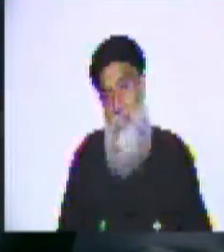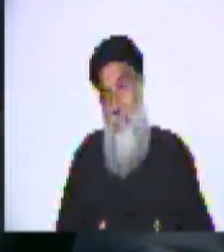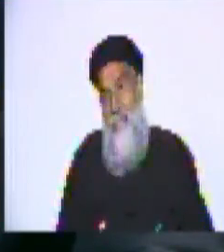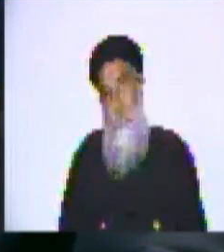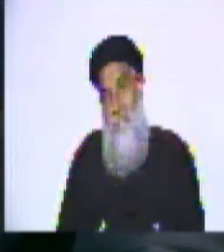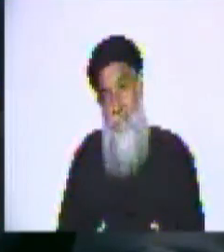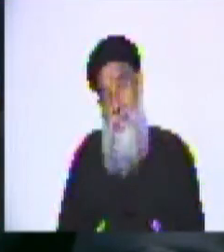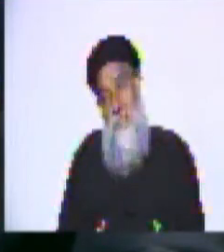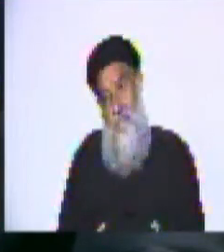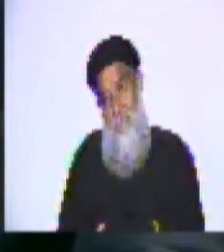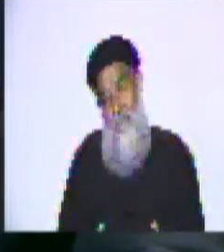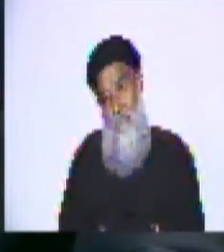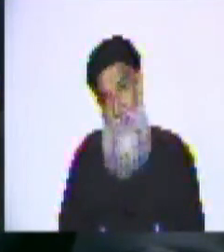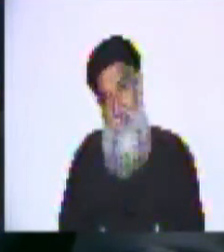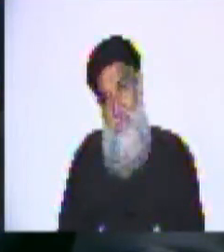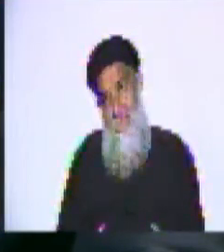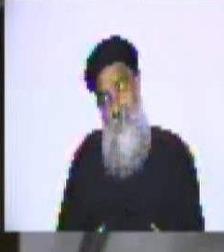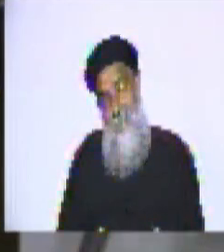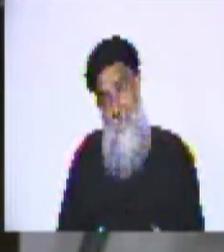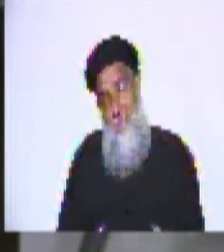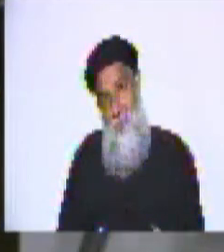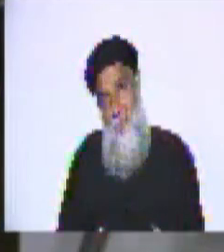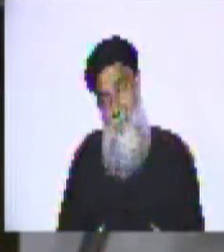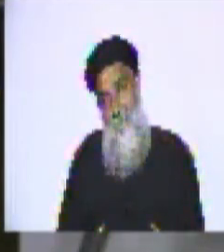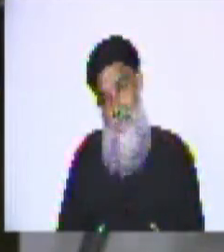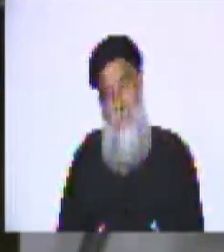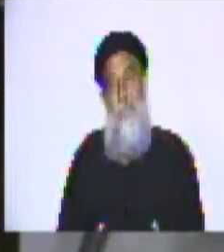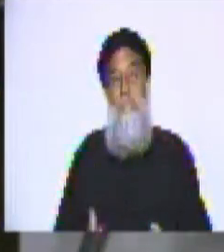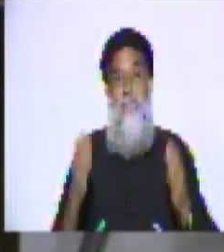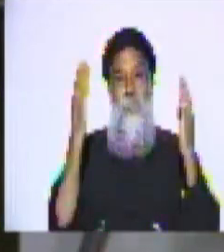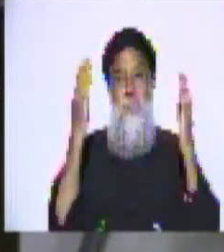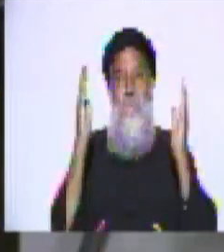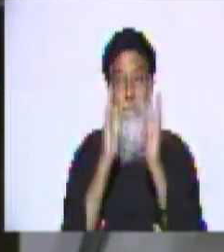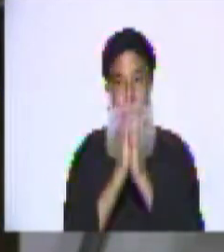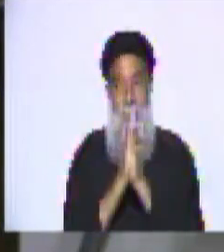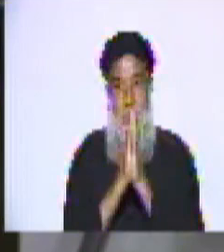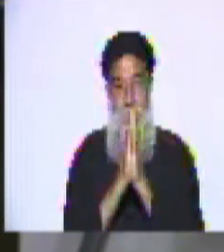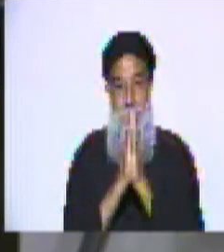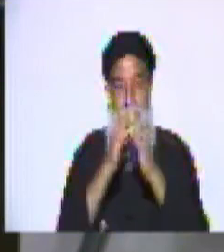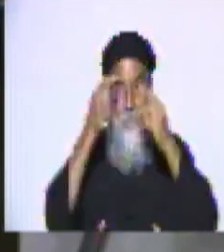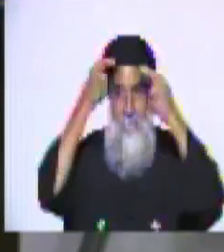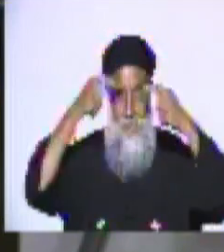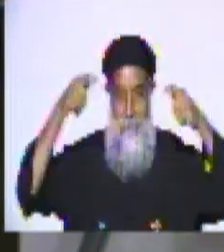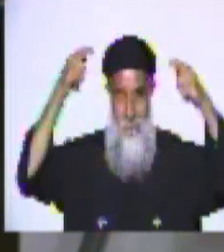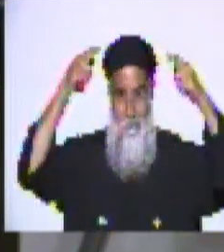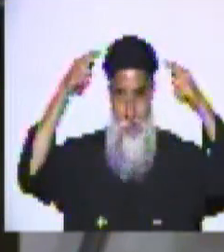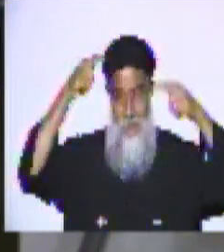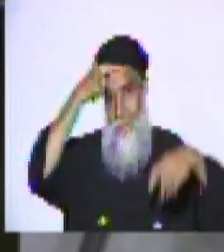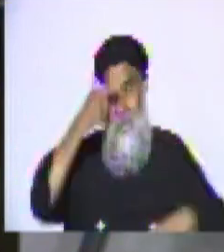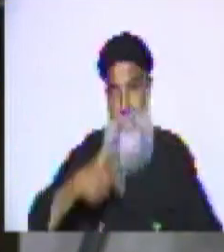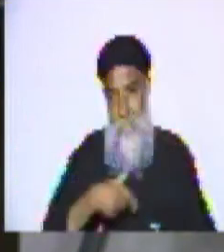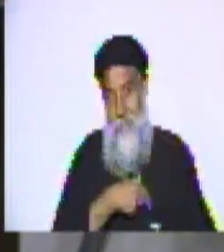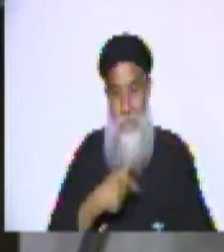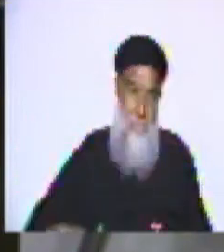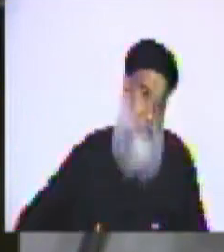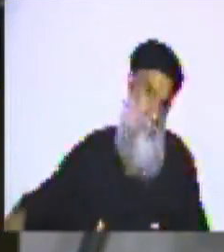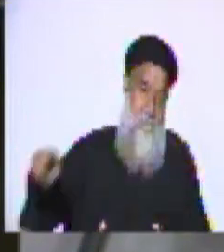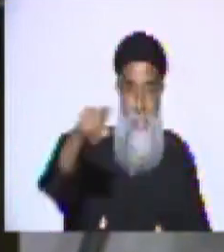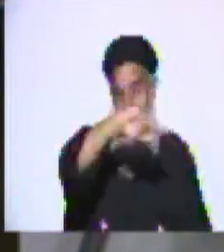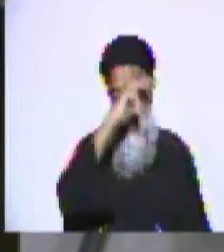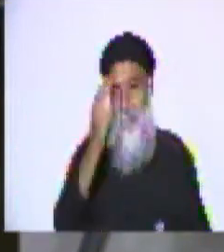قدام حد. لا طبعا هو بيته، طب ما يصلي، لا ما يجيلهاش حاجة. طب ما الأسقف والكاهن بيصلوا في الكنيسة قدام الناس